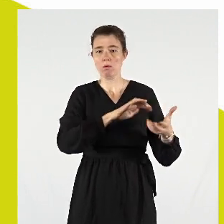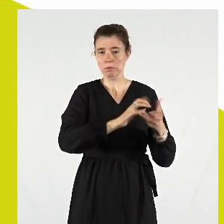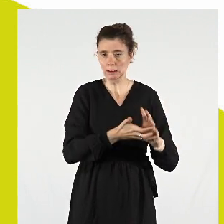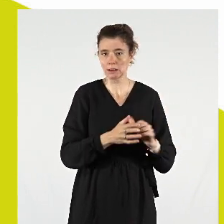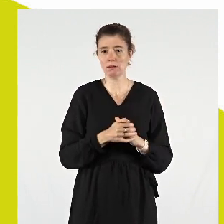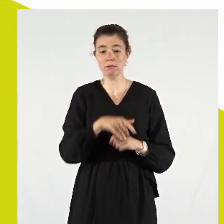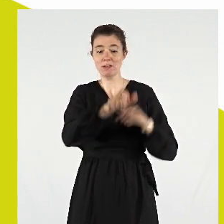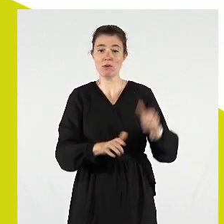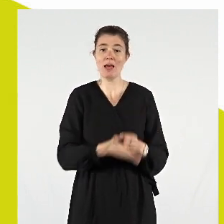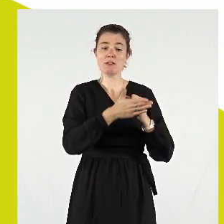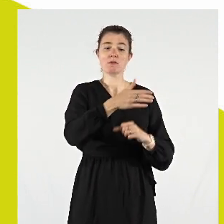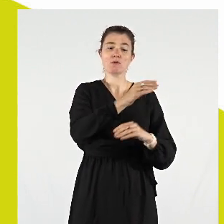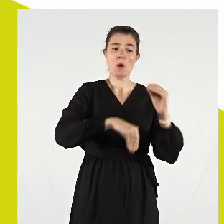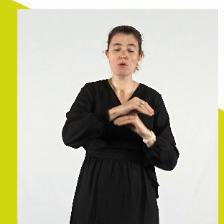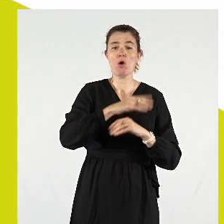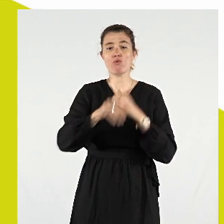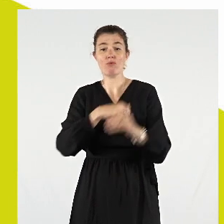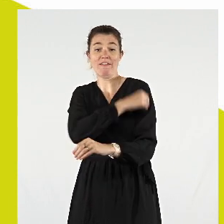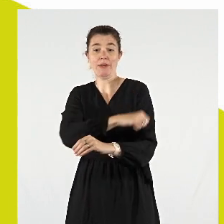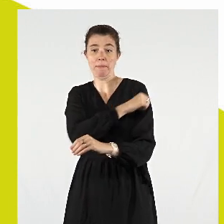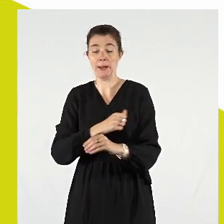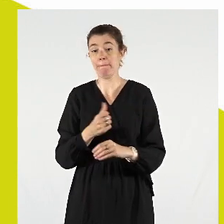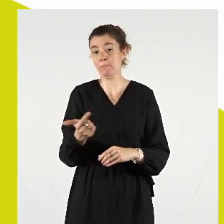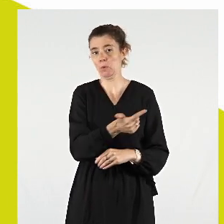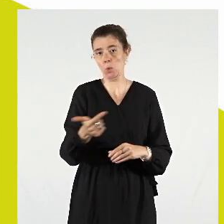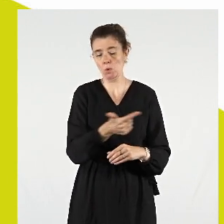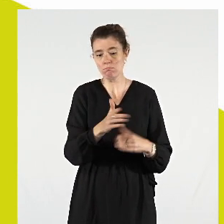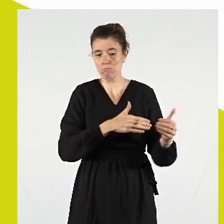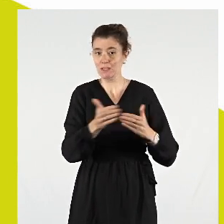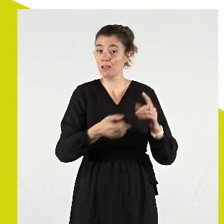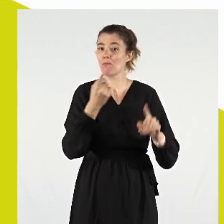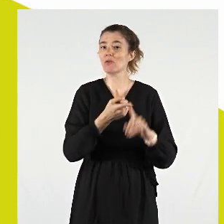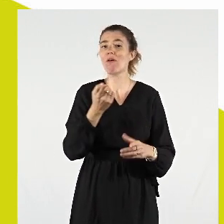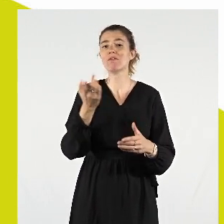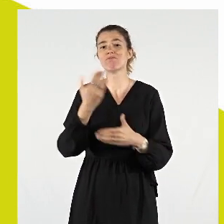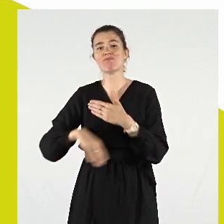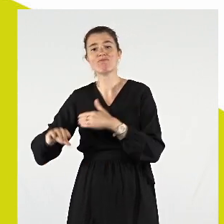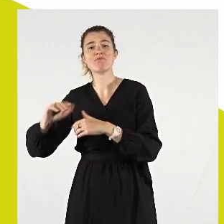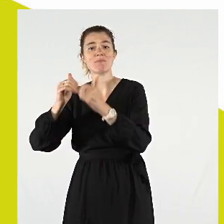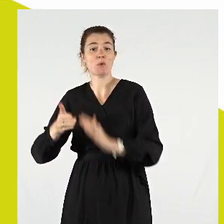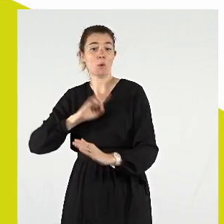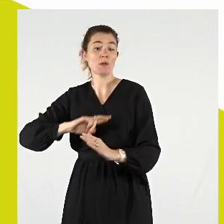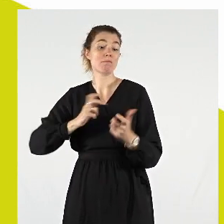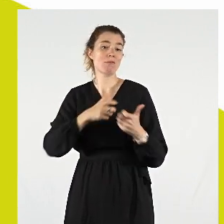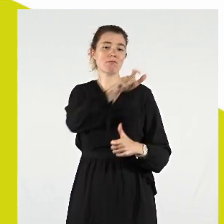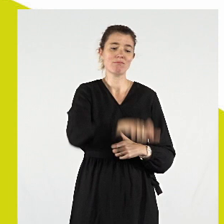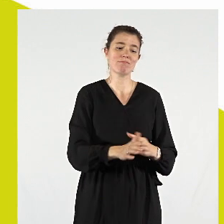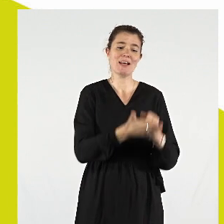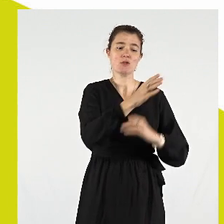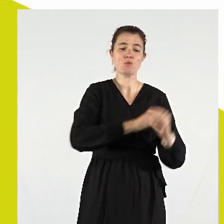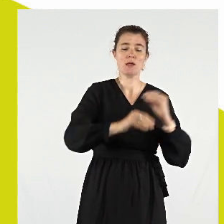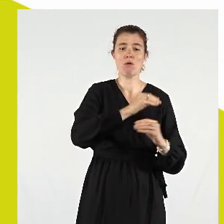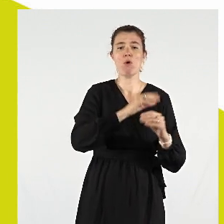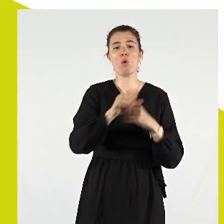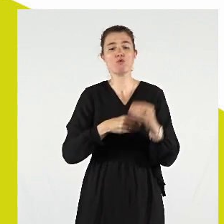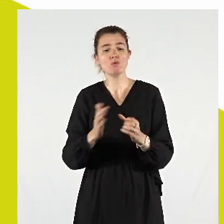aides-soignants, celui des infirmiers, mais enfin le métier clé dans le secteur des EHPAD, c'est le métier d'aide-soignant ou d'aide